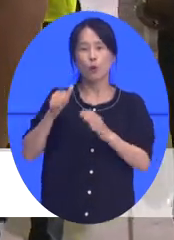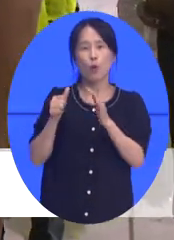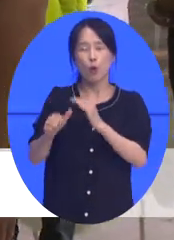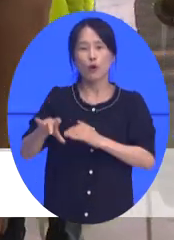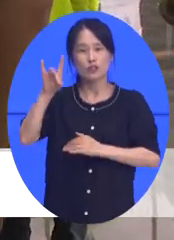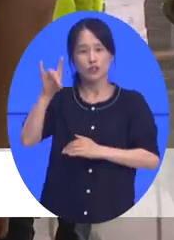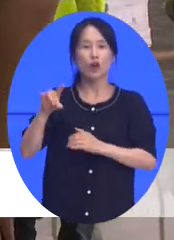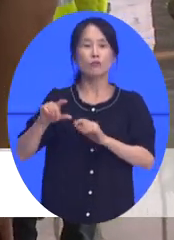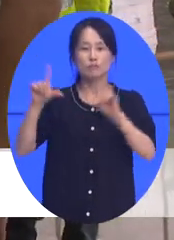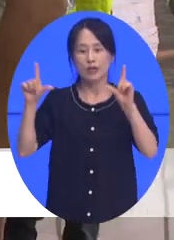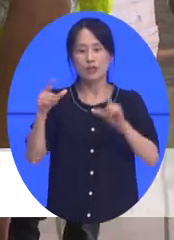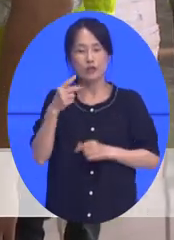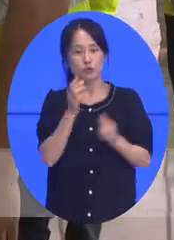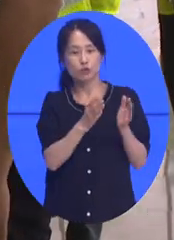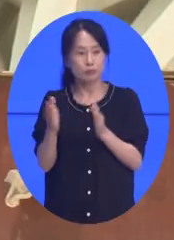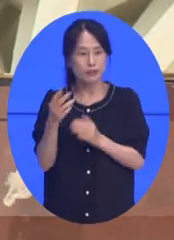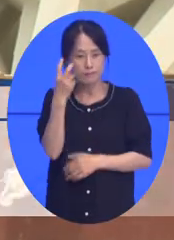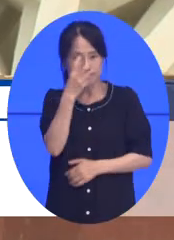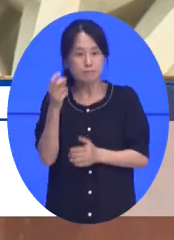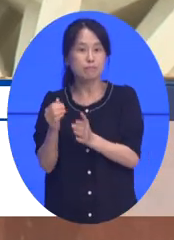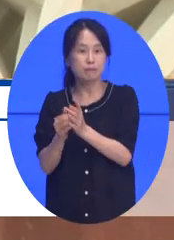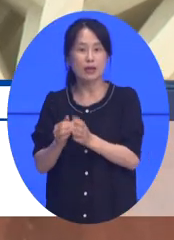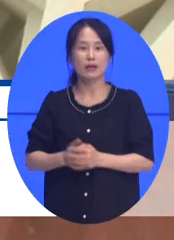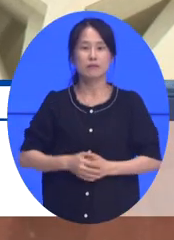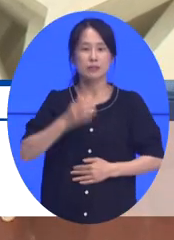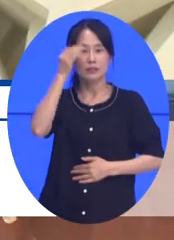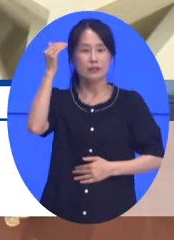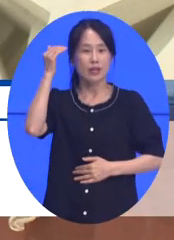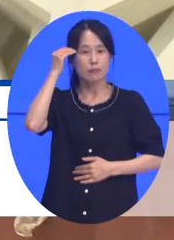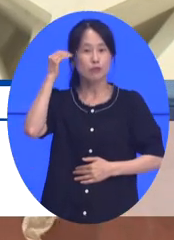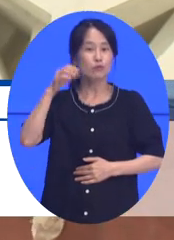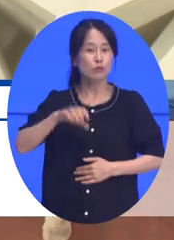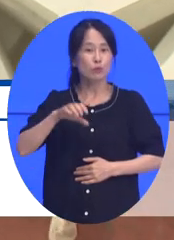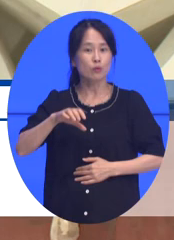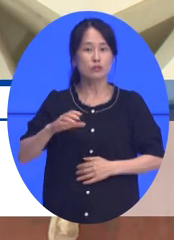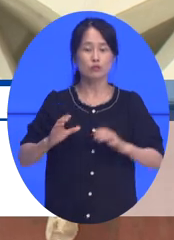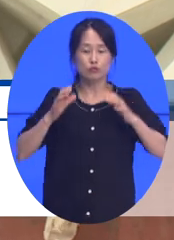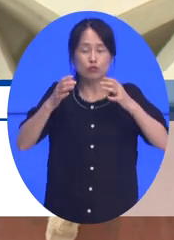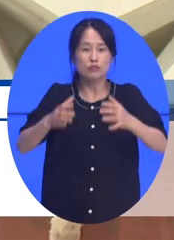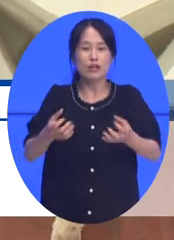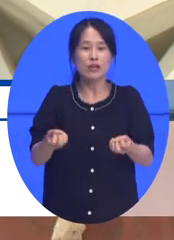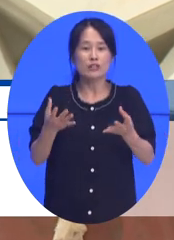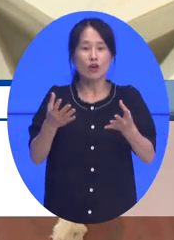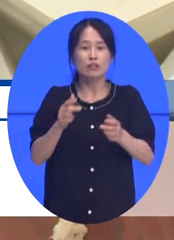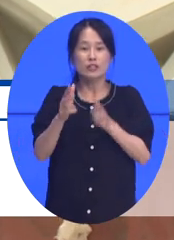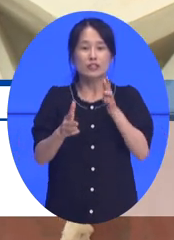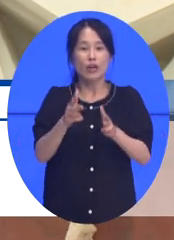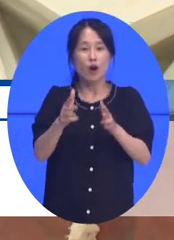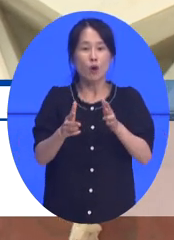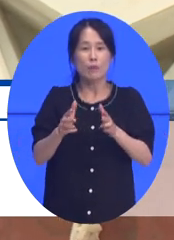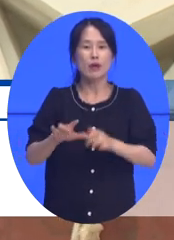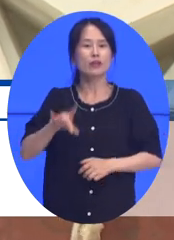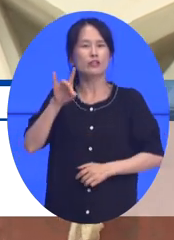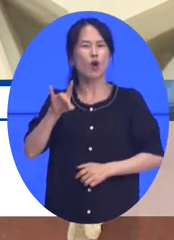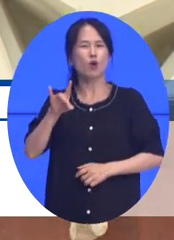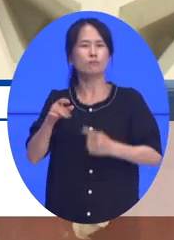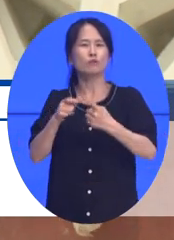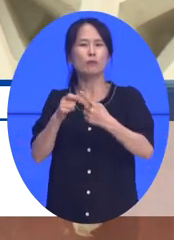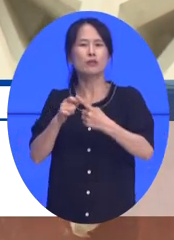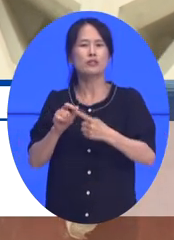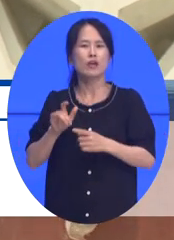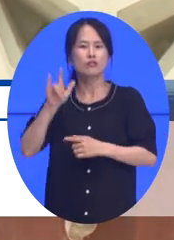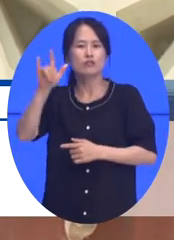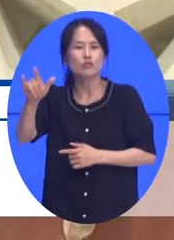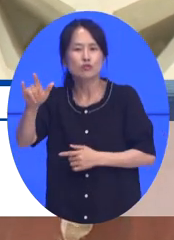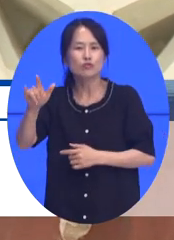방문해 개장 준비를 살폈습니다. 대한민국이 국제 전시 사업 부분에 첫 번째 진출하는